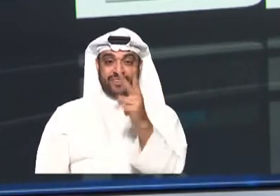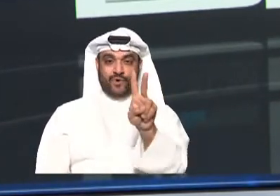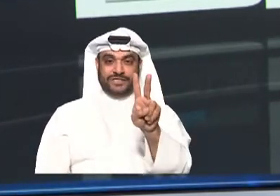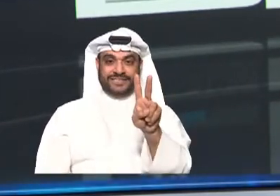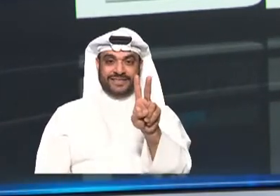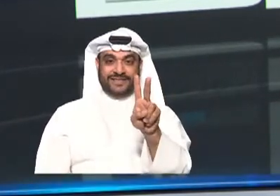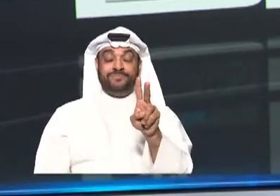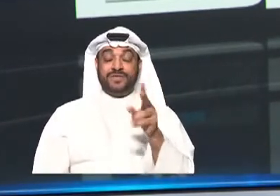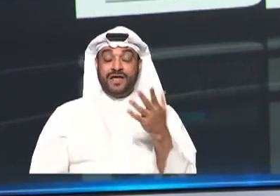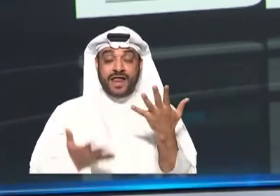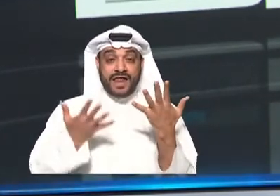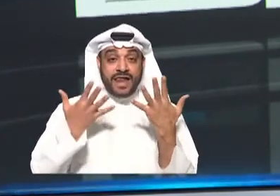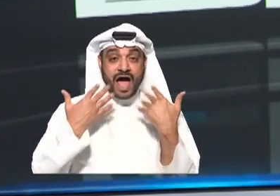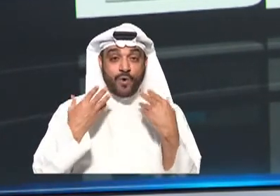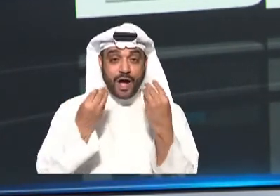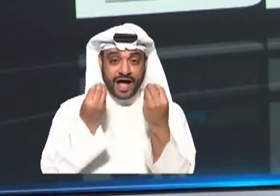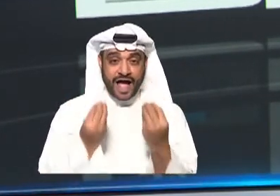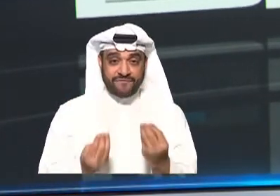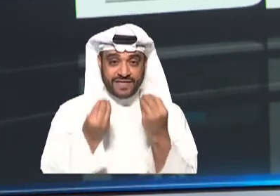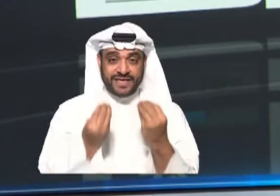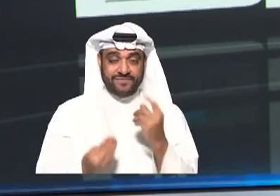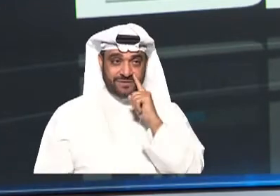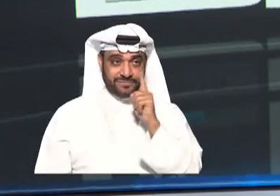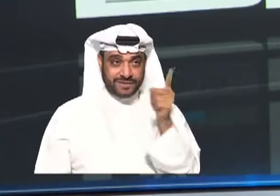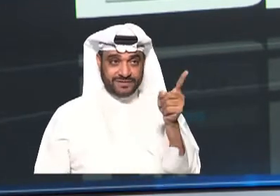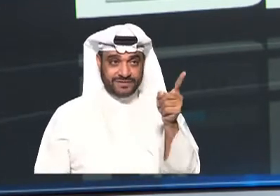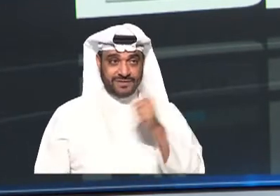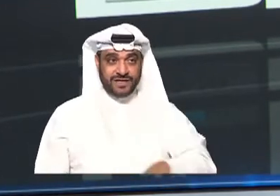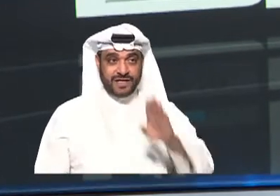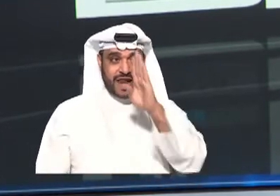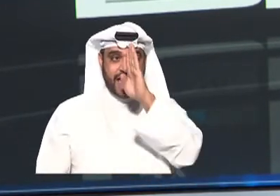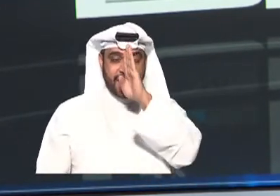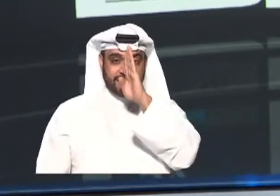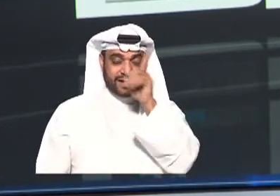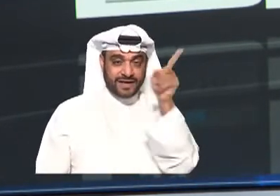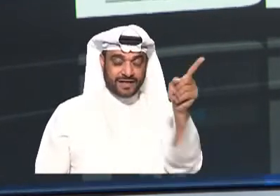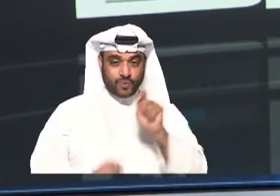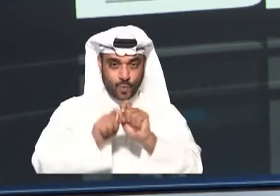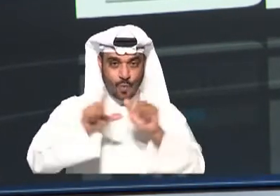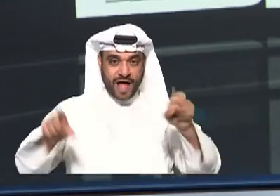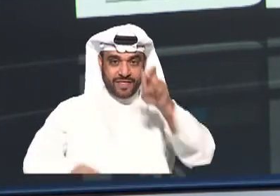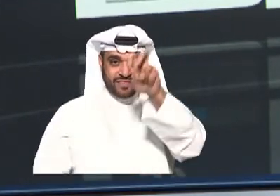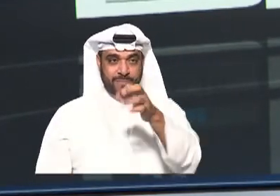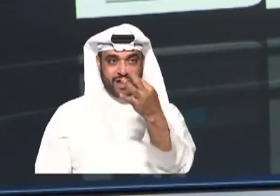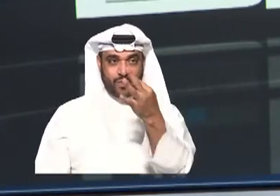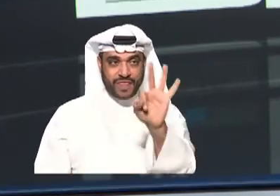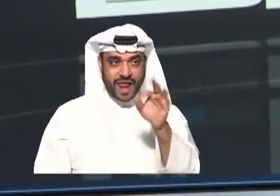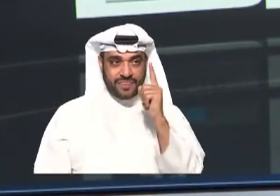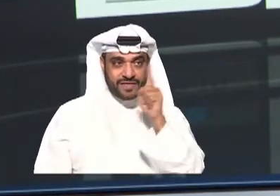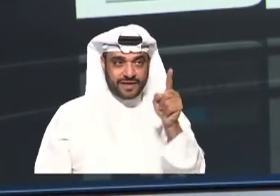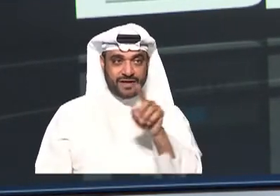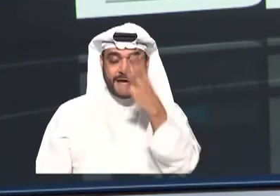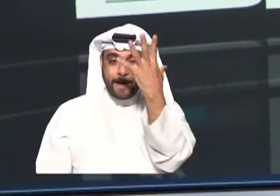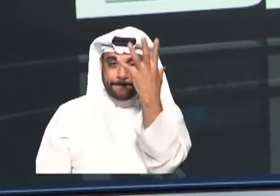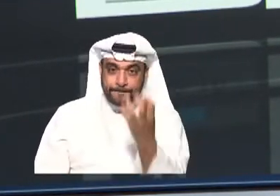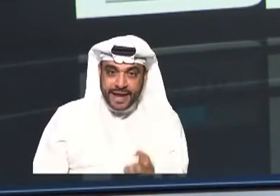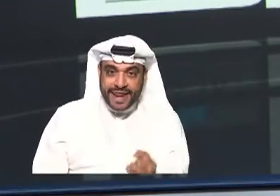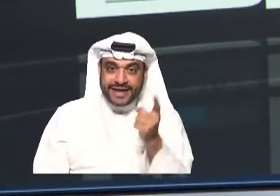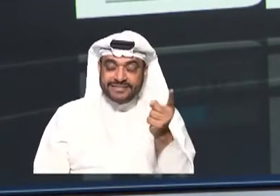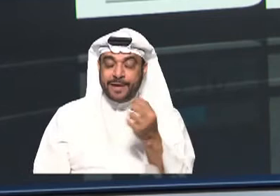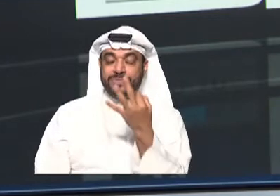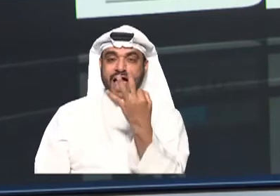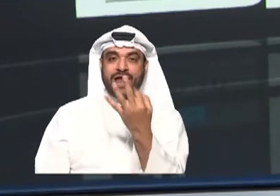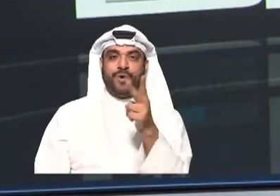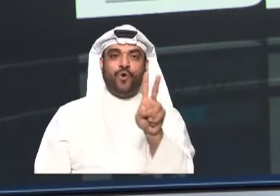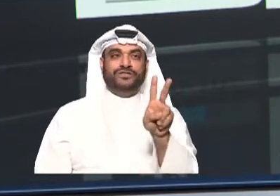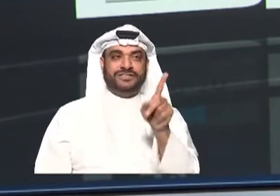في بداية اليوم راح يكون 6 إلى 26 كيلومتر في الساعة، ما راح يطول وايد. مع نهاية نهار يوم الأحد راح تبدي تتحول